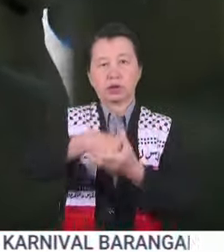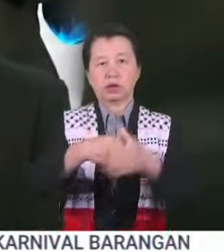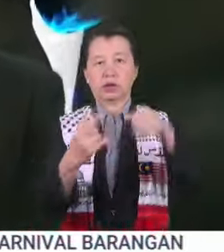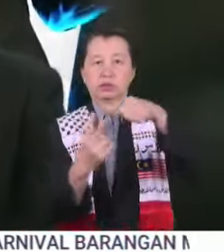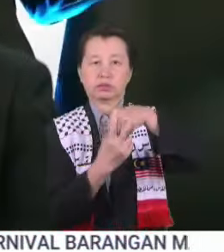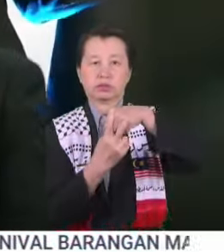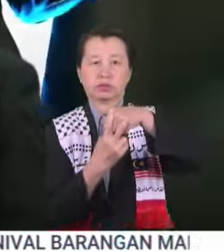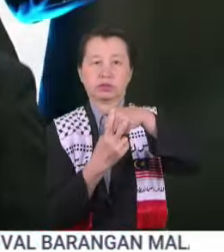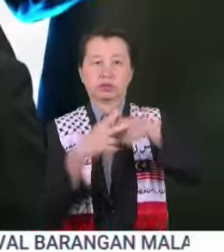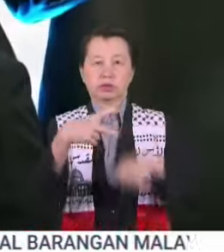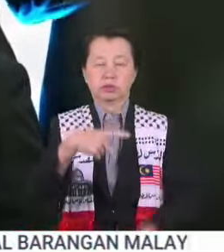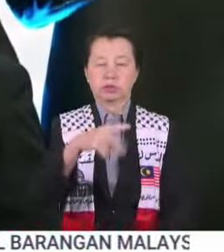dalam Proton